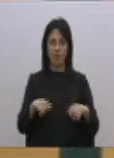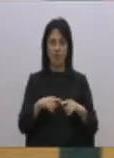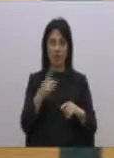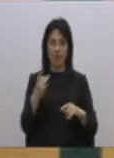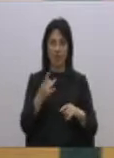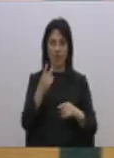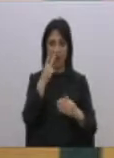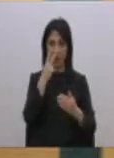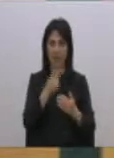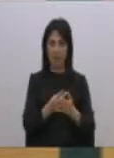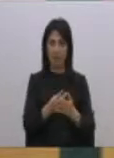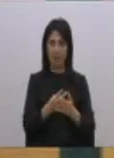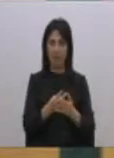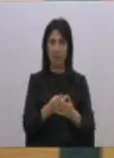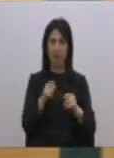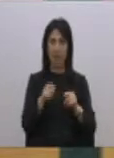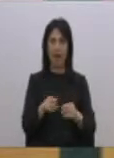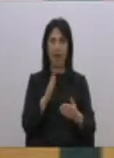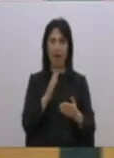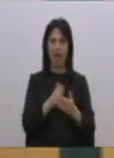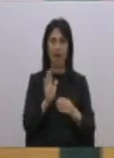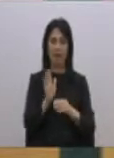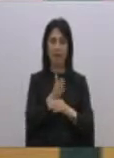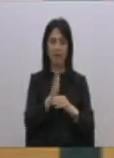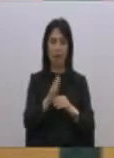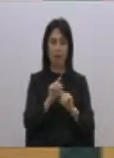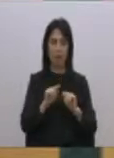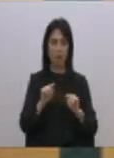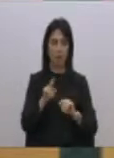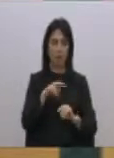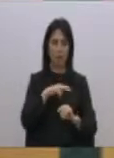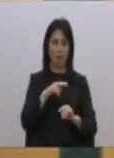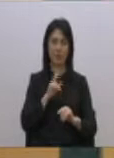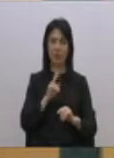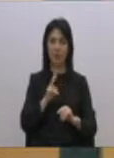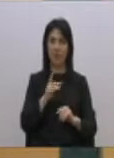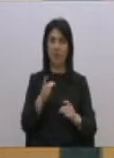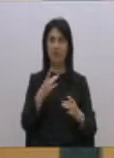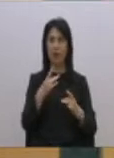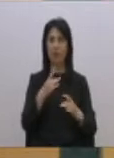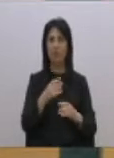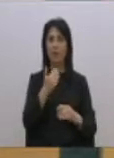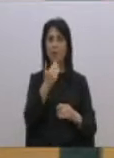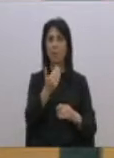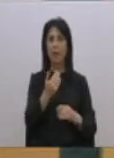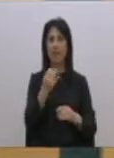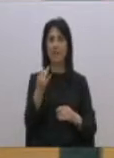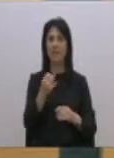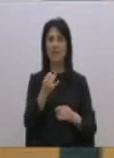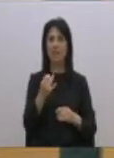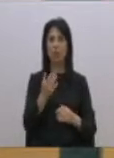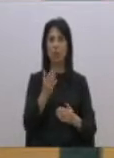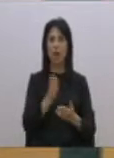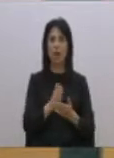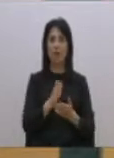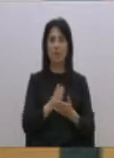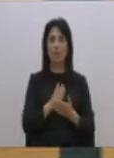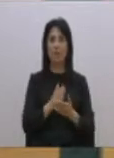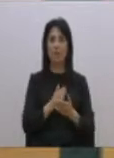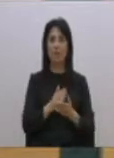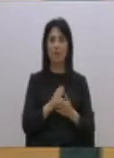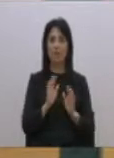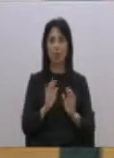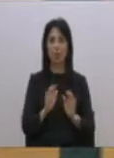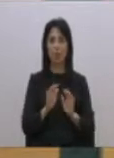ერთხელ ნახოს, აქ არიან ცალკეული ოპოზიციონერი დეპუტატები, რომლებიც გვეუბნებიან, რომ მათი ინტერესი თურმე არის